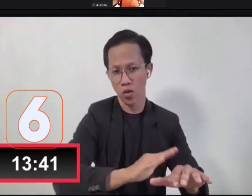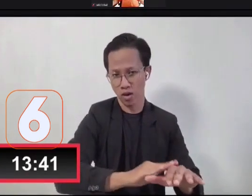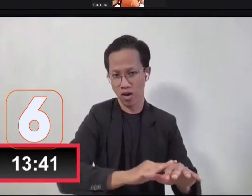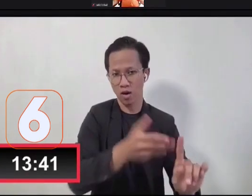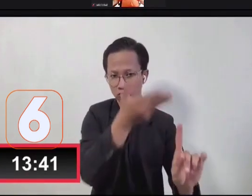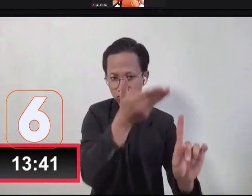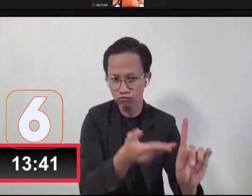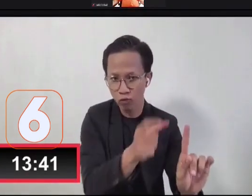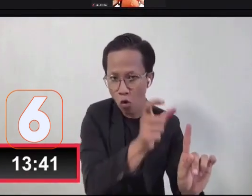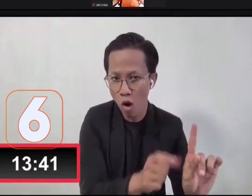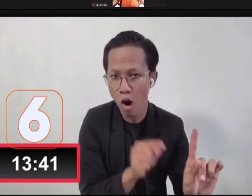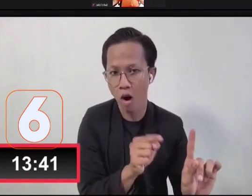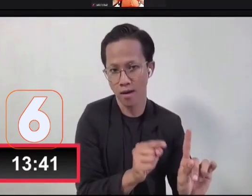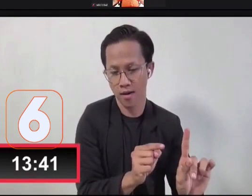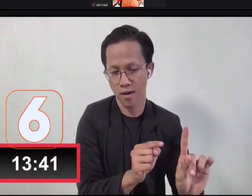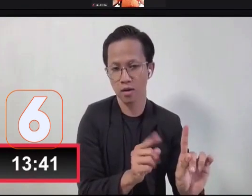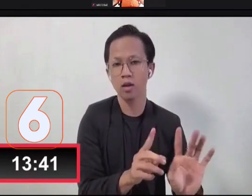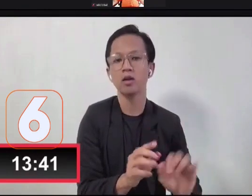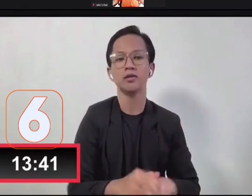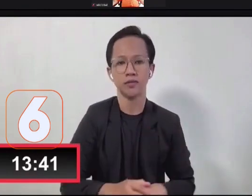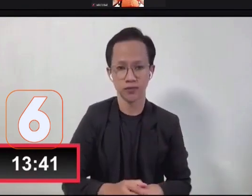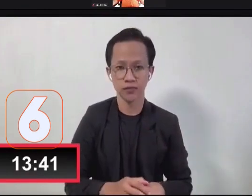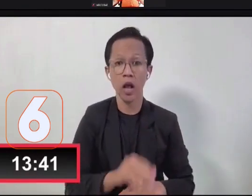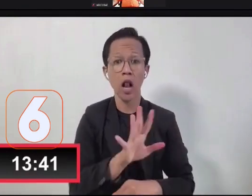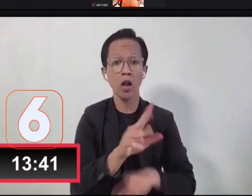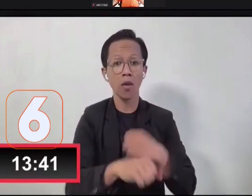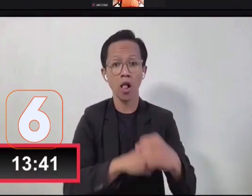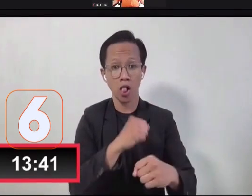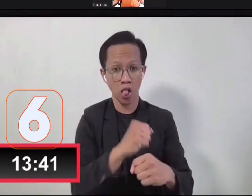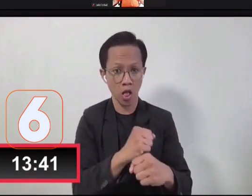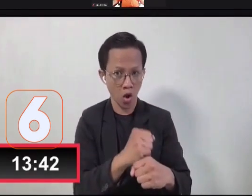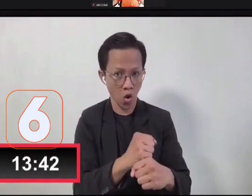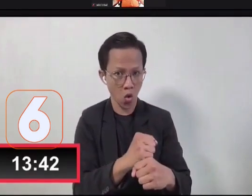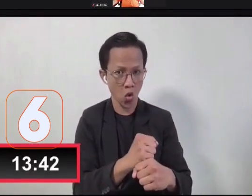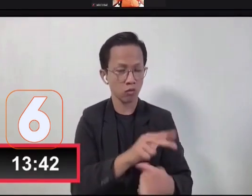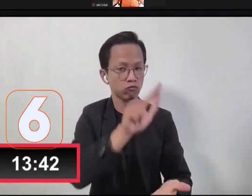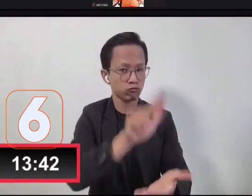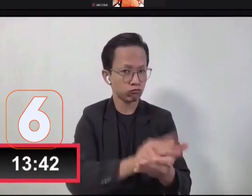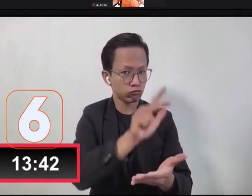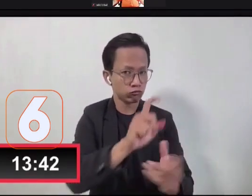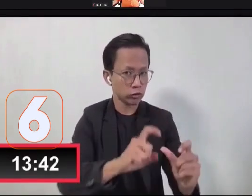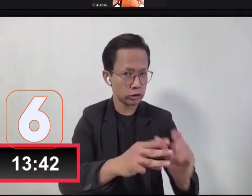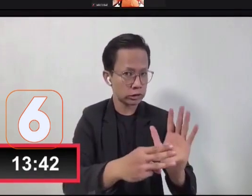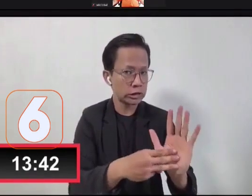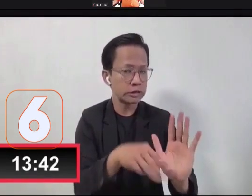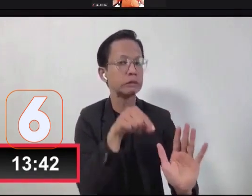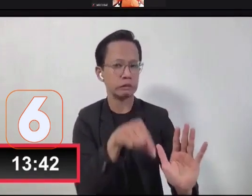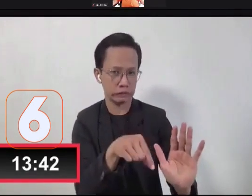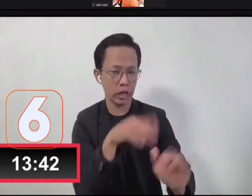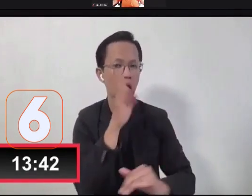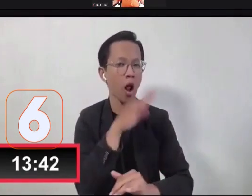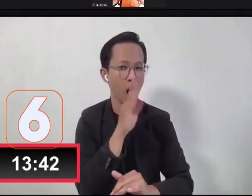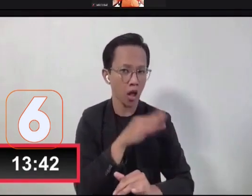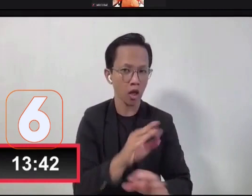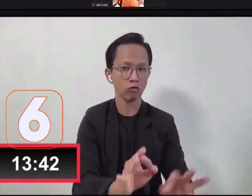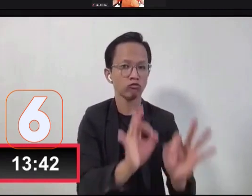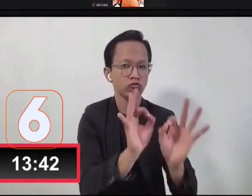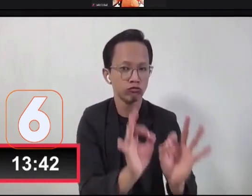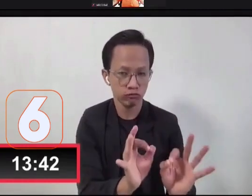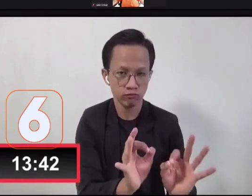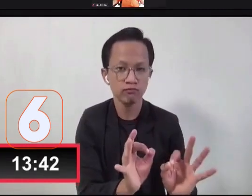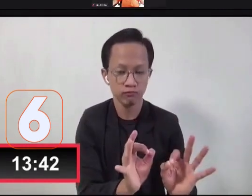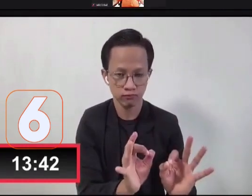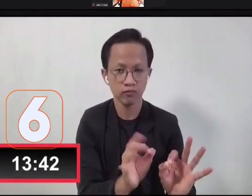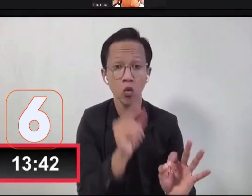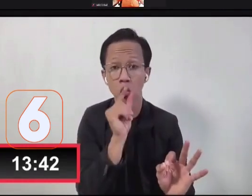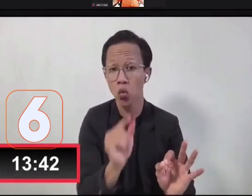karena itu sejauh ini masa berlaku 5 tahun terhadap tersebut dinilai cukup beralasan atau retinable untuk melakukan